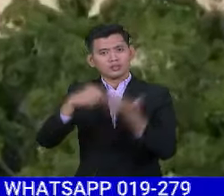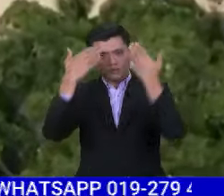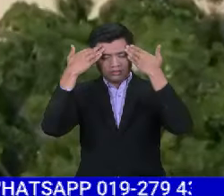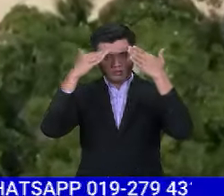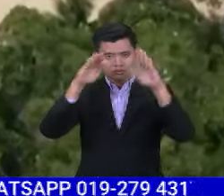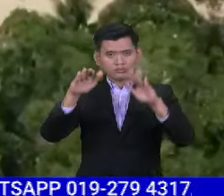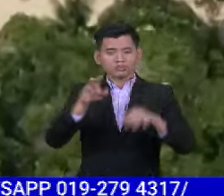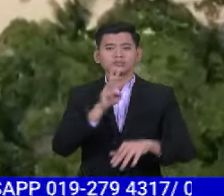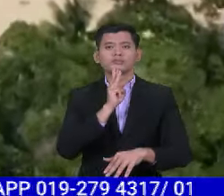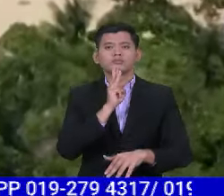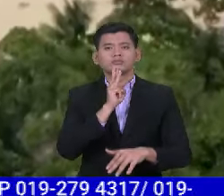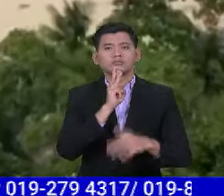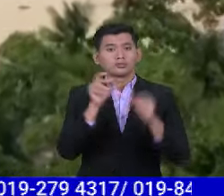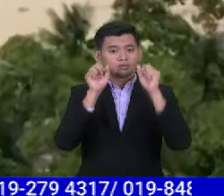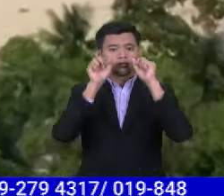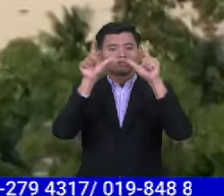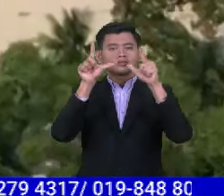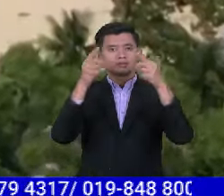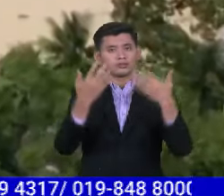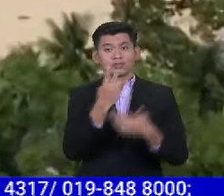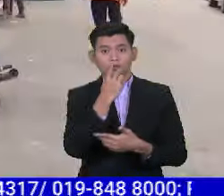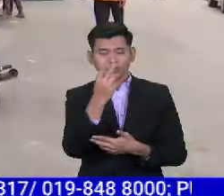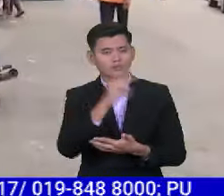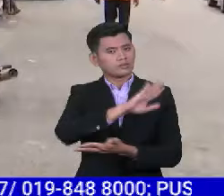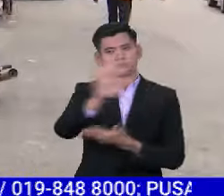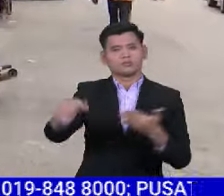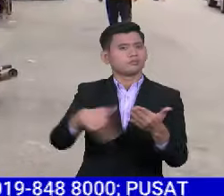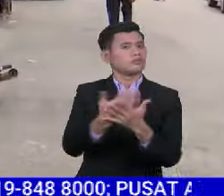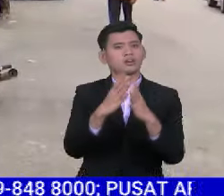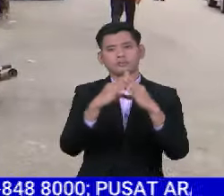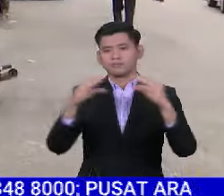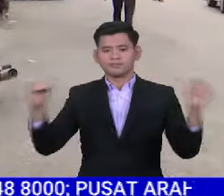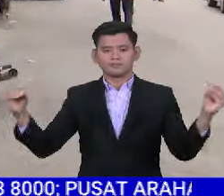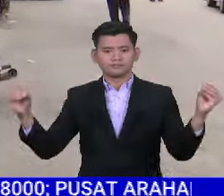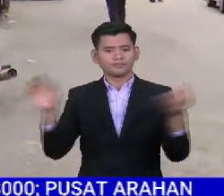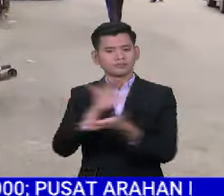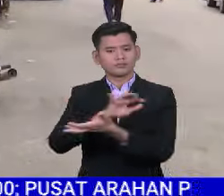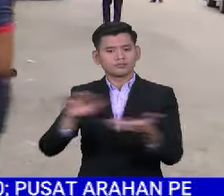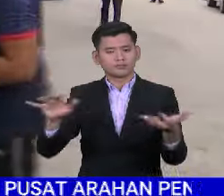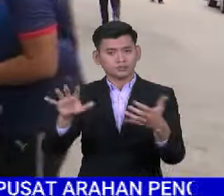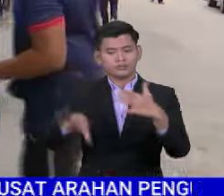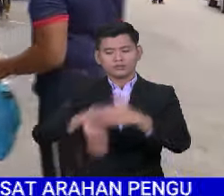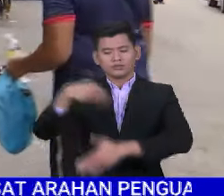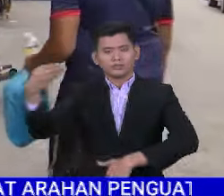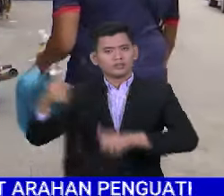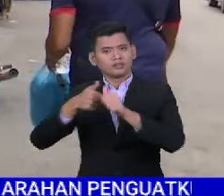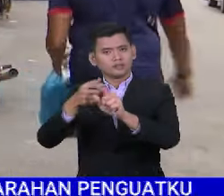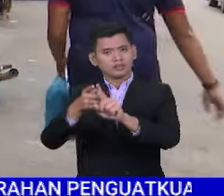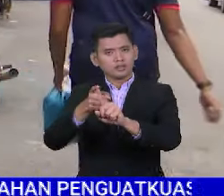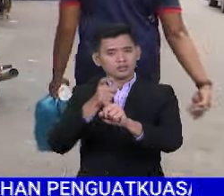Ayam main terkejut, buka bukan pak cik keluar, keluar selesbia. Apa nama? Geng Jepang akak keluar kau tinggal. Tak buka